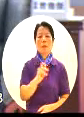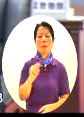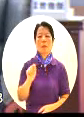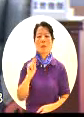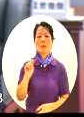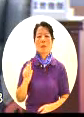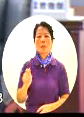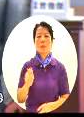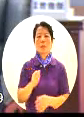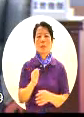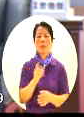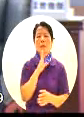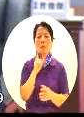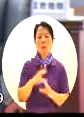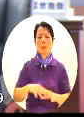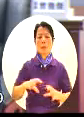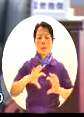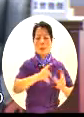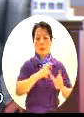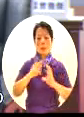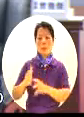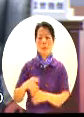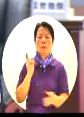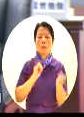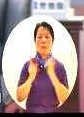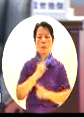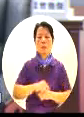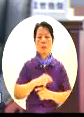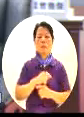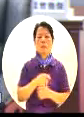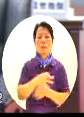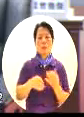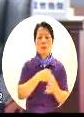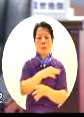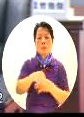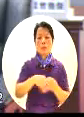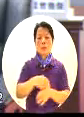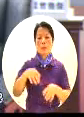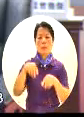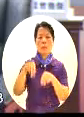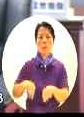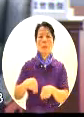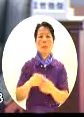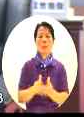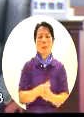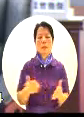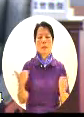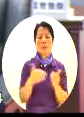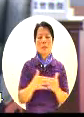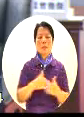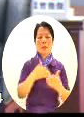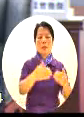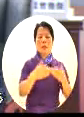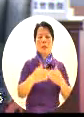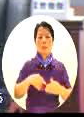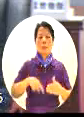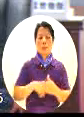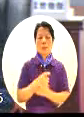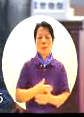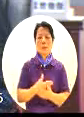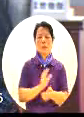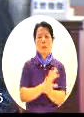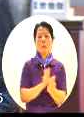FTA 哈 ，FTA 就是国与国之间的自由贸易协定哈，到 ECFA 到两岸的服贸协定